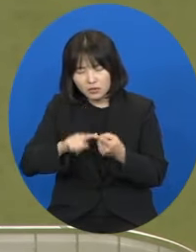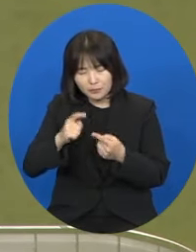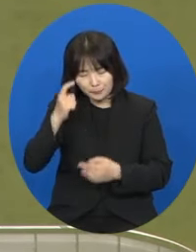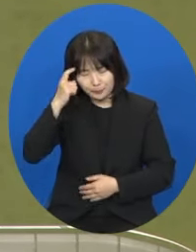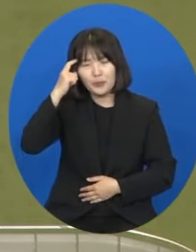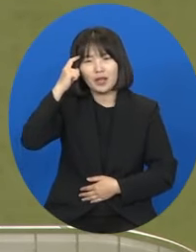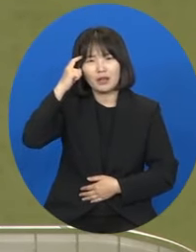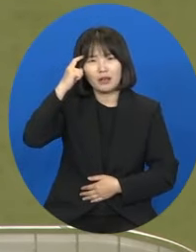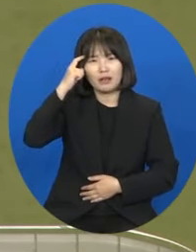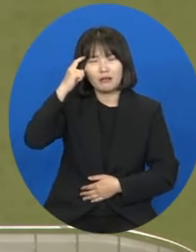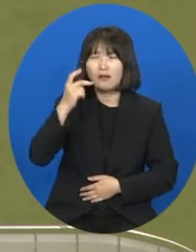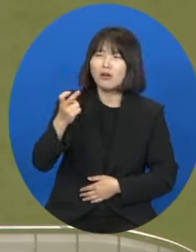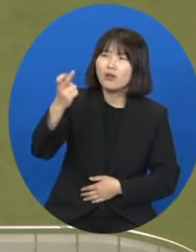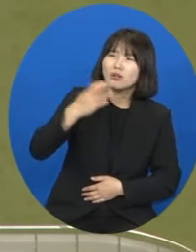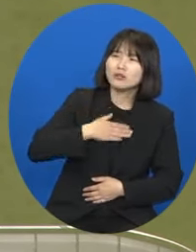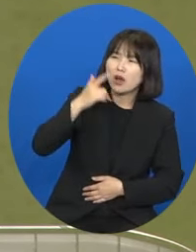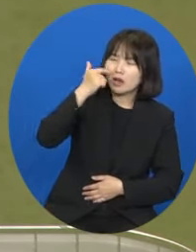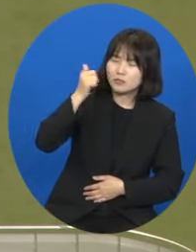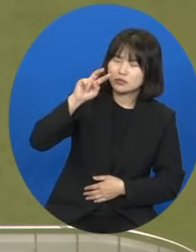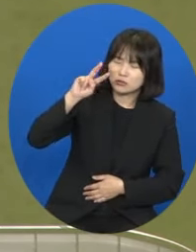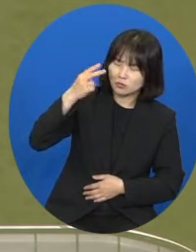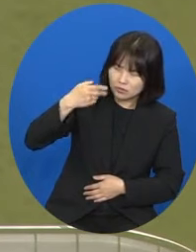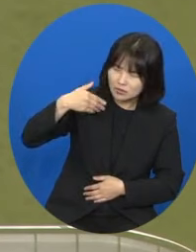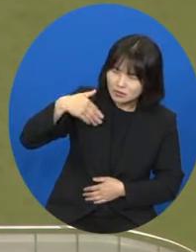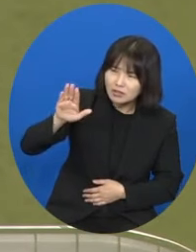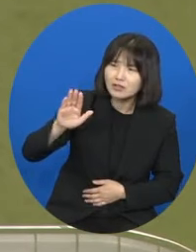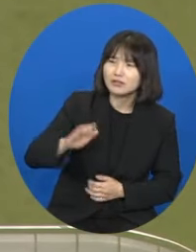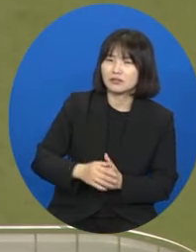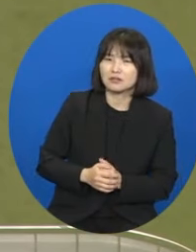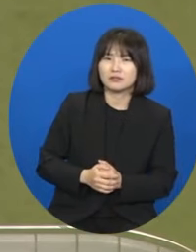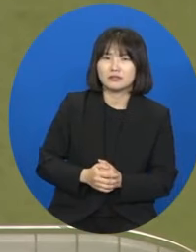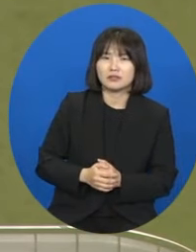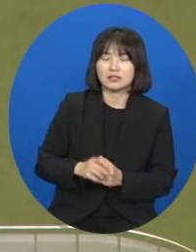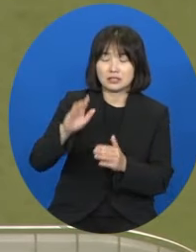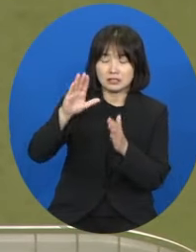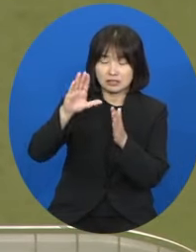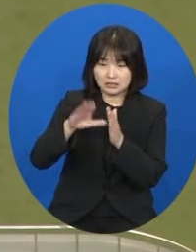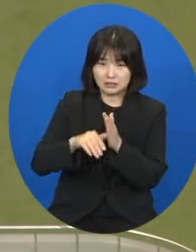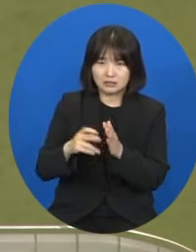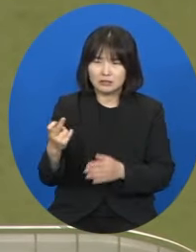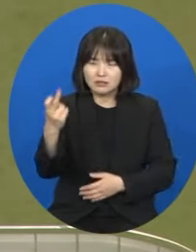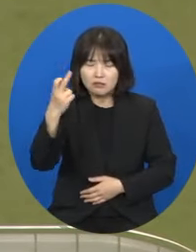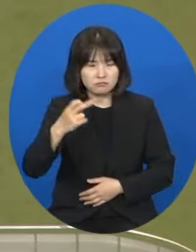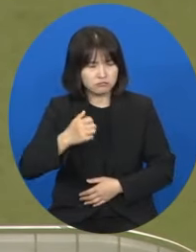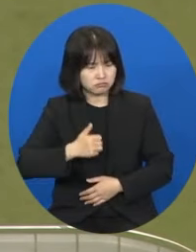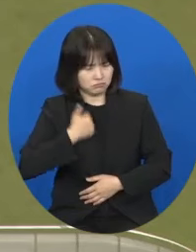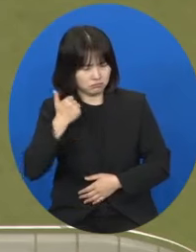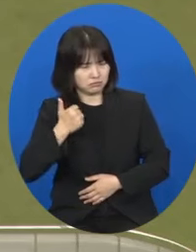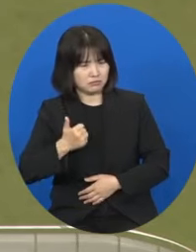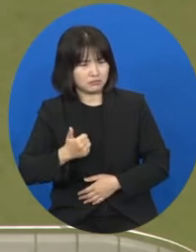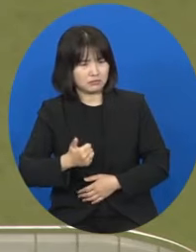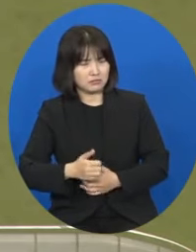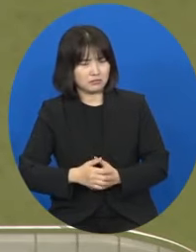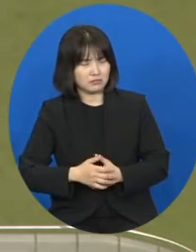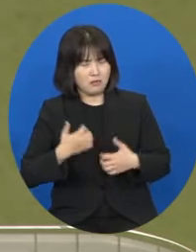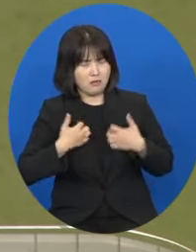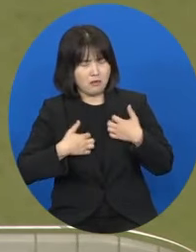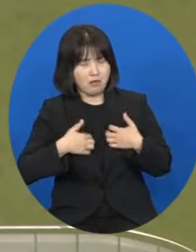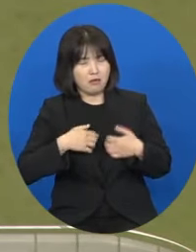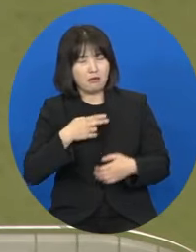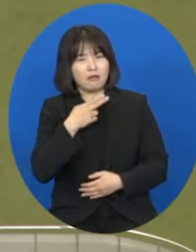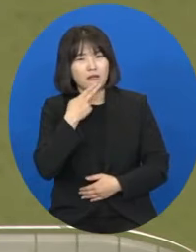거예요. 형, 저 이제 아버지께 돌아갈 거예요. 근데 형이 화가 나는 거야. 기뻐하는 게